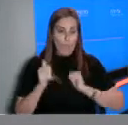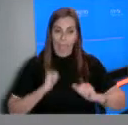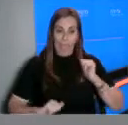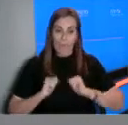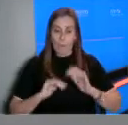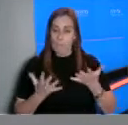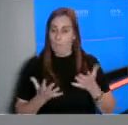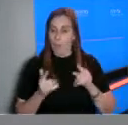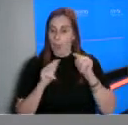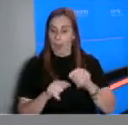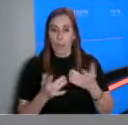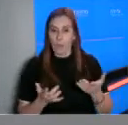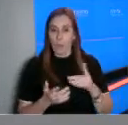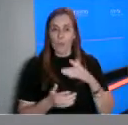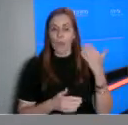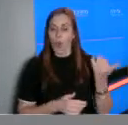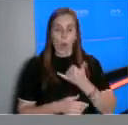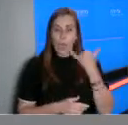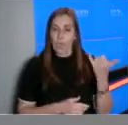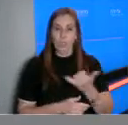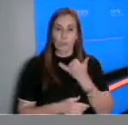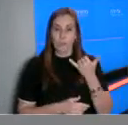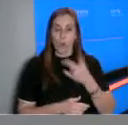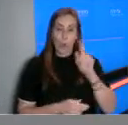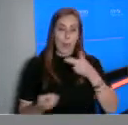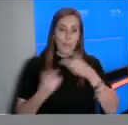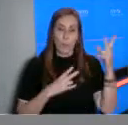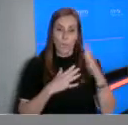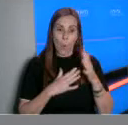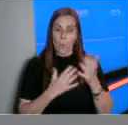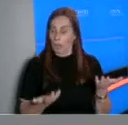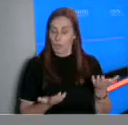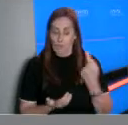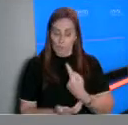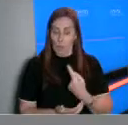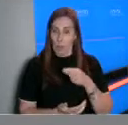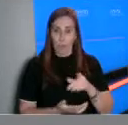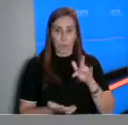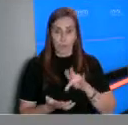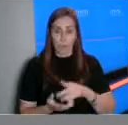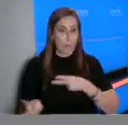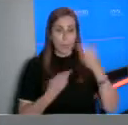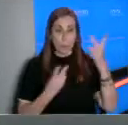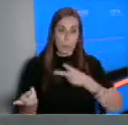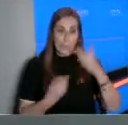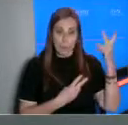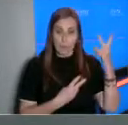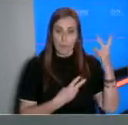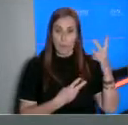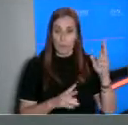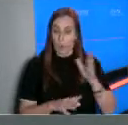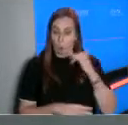קטן למה הוא יכול להצביע, אתה כל רגע פוקד את המיון ובודק את עצמך, אתה נמצא באשפוזים